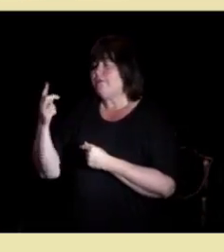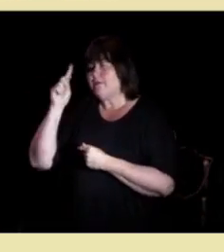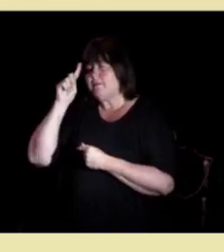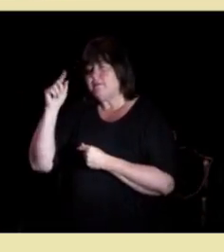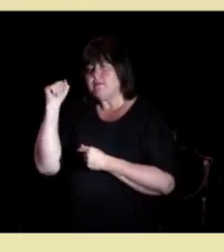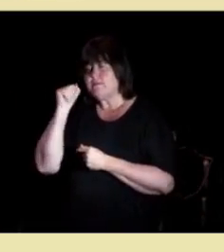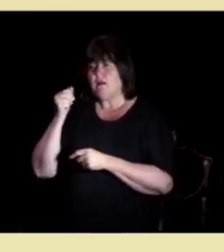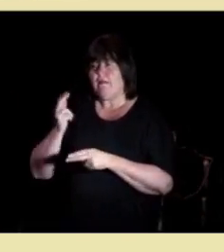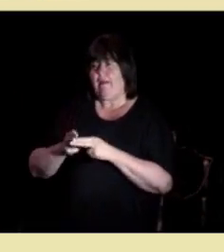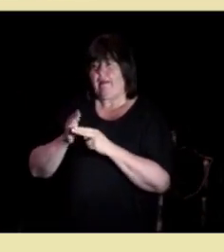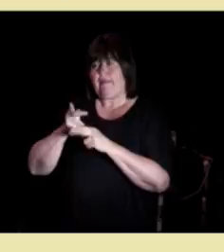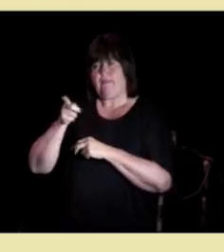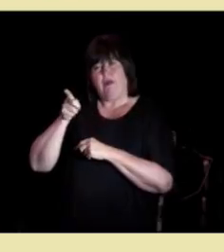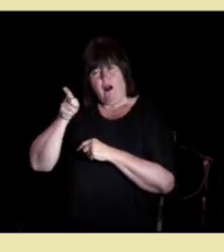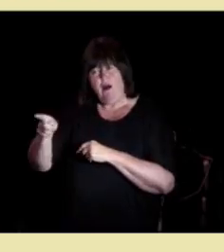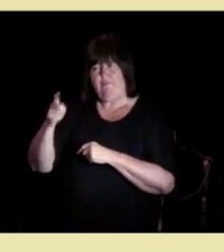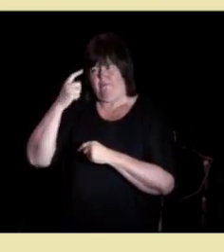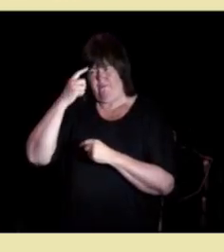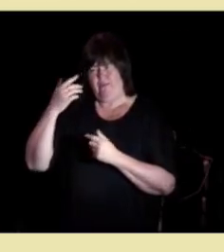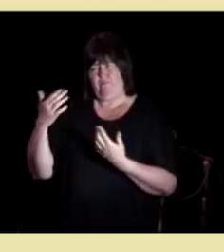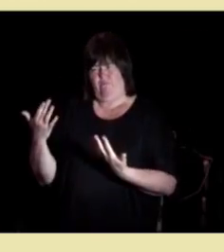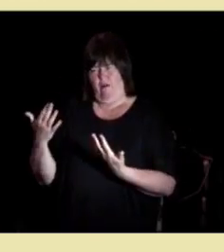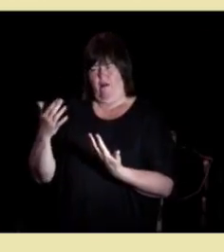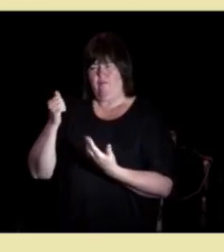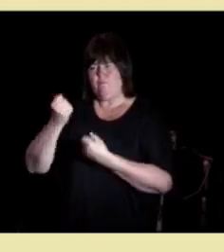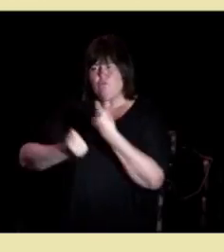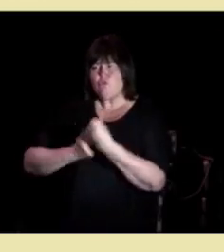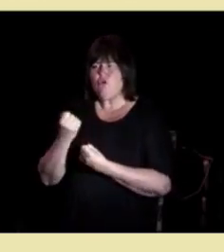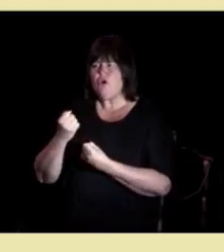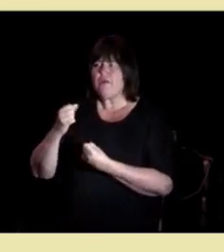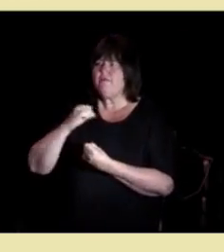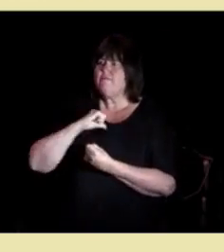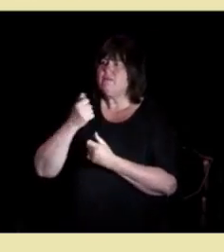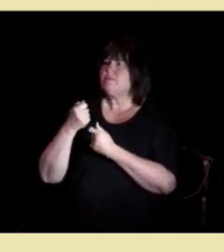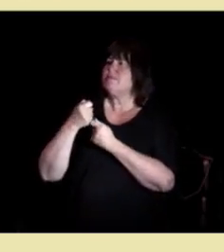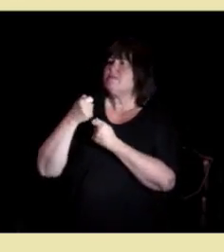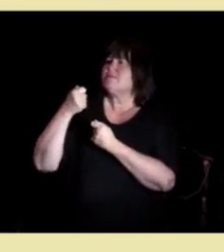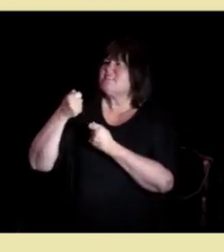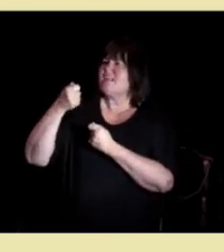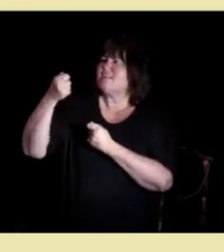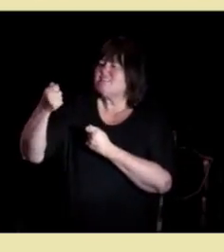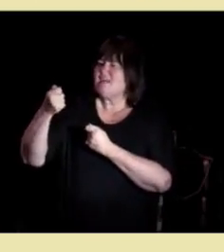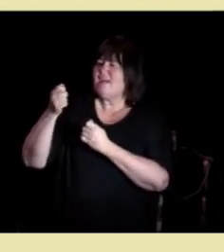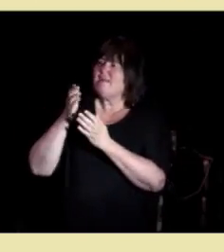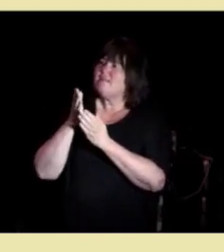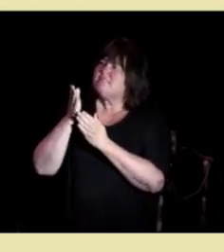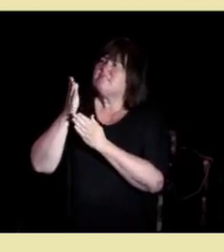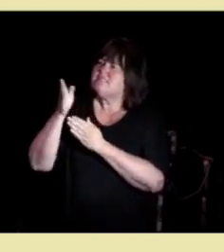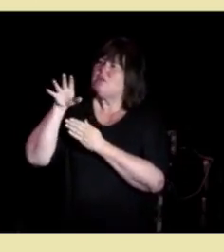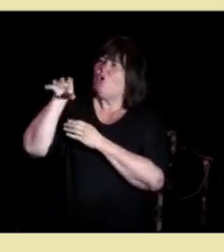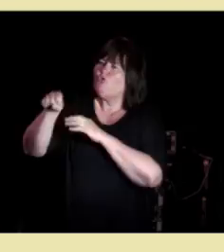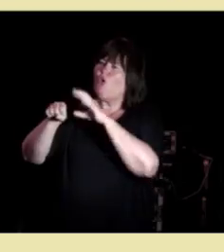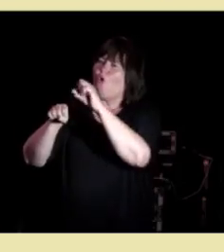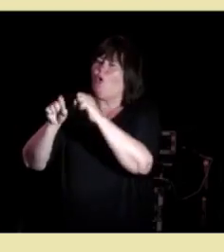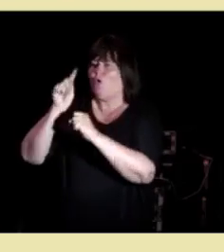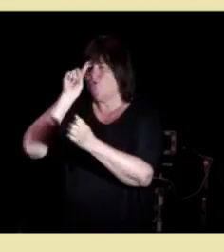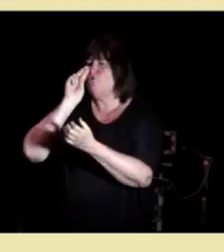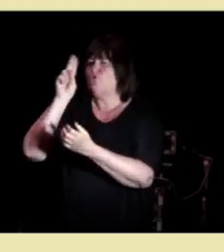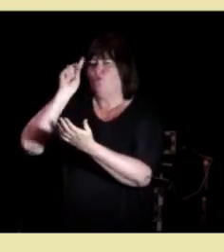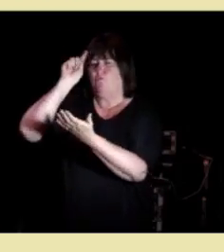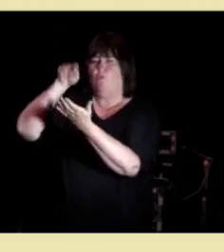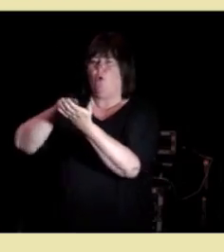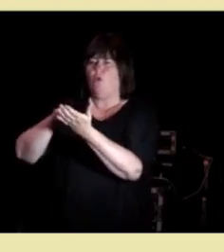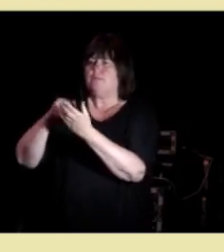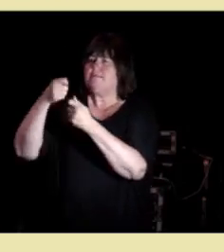vet noe om hva som skal til for å strekke seg i retning av å nå mål og bli enda bedre. Og da må han